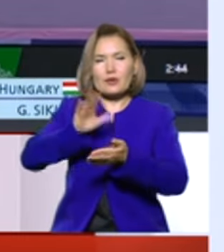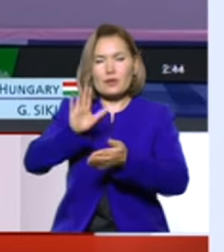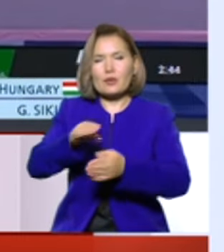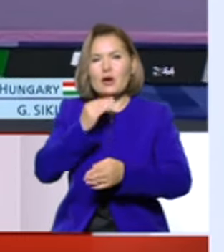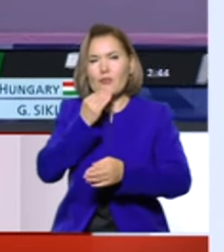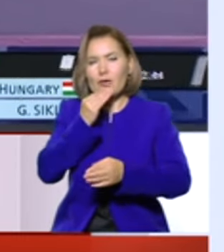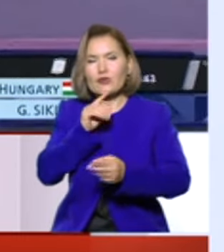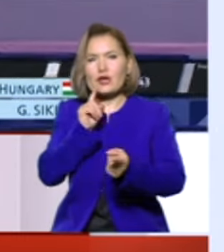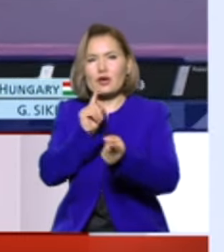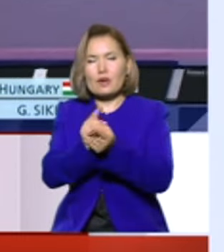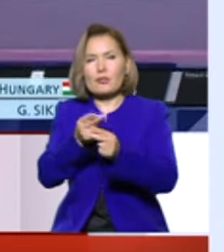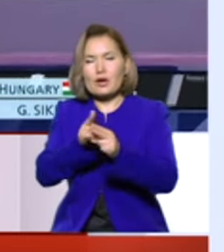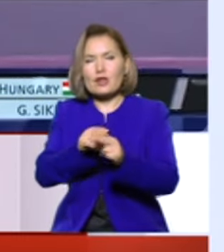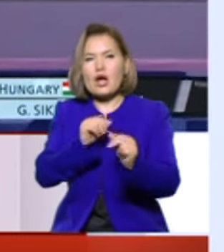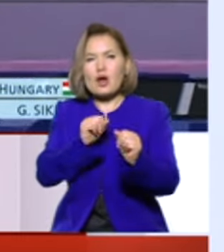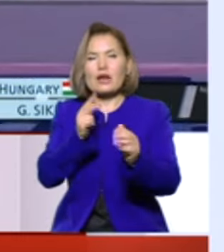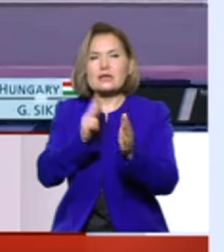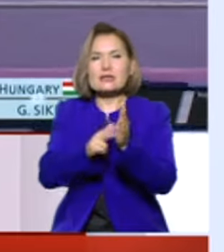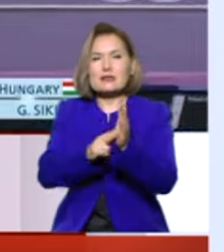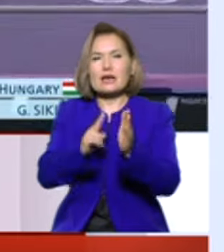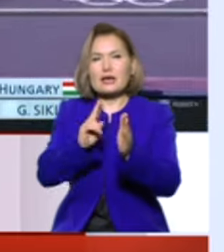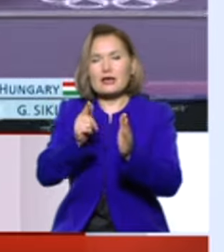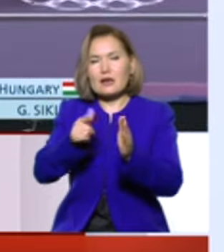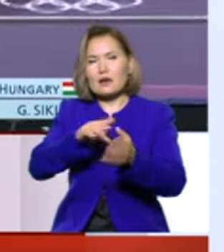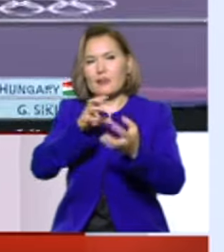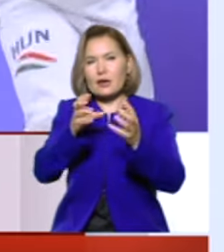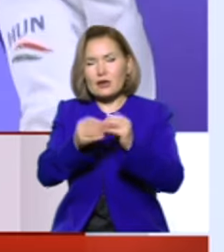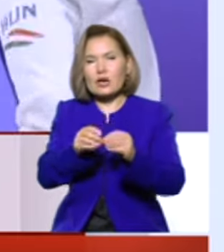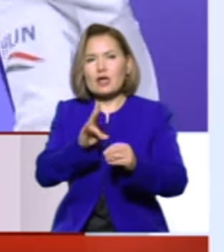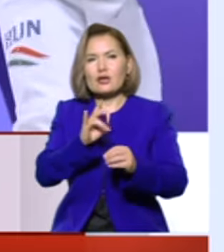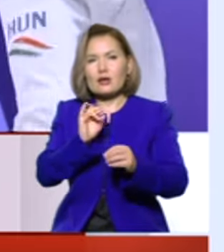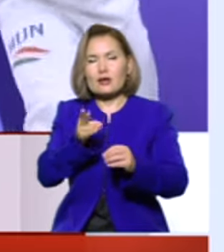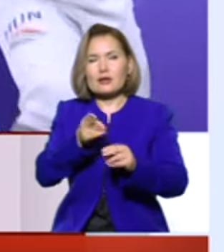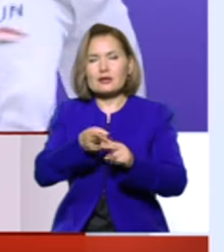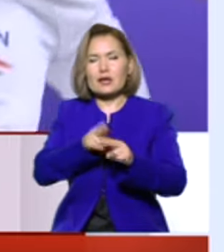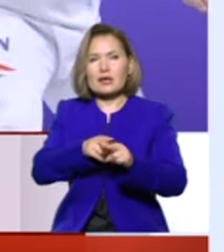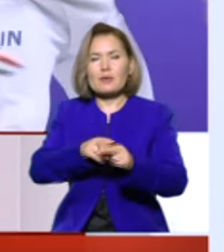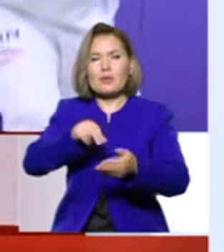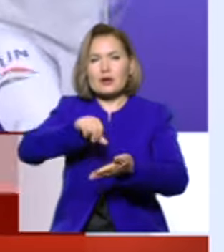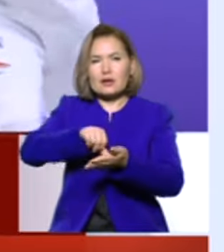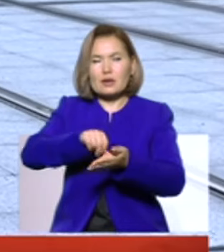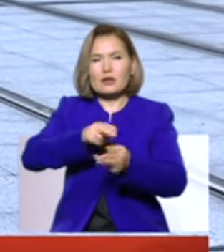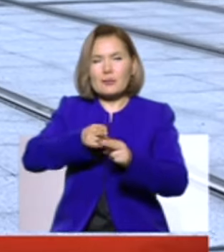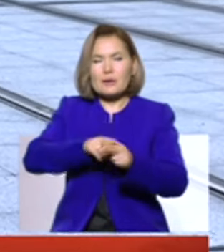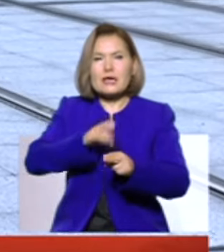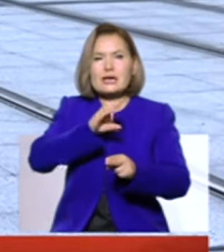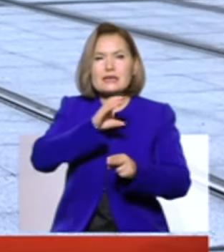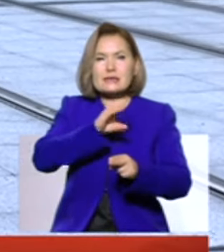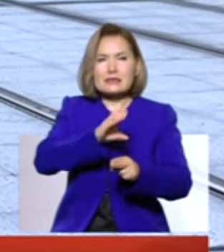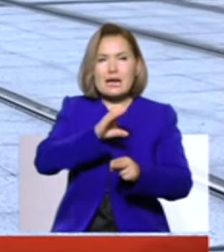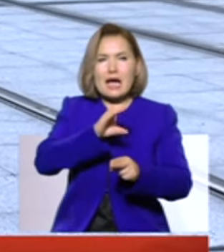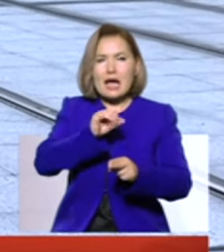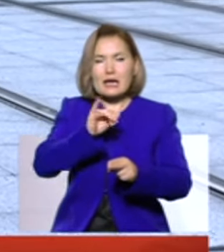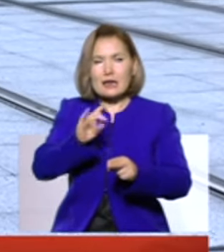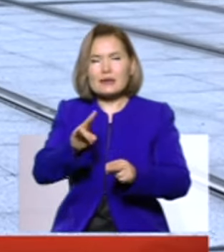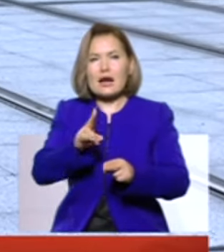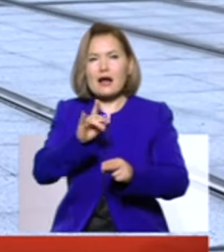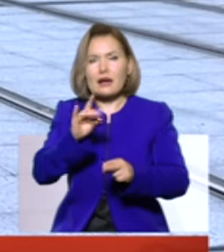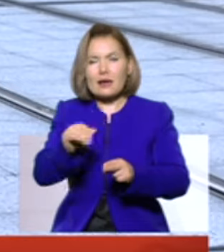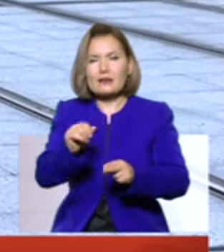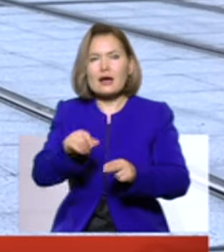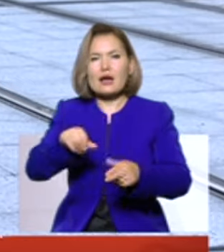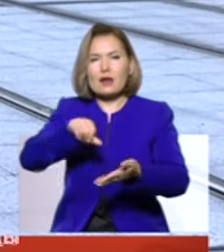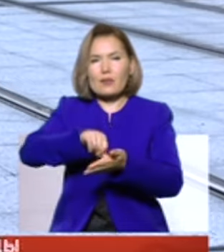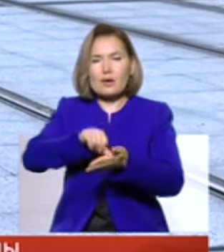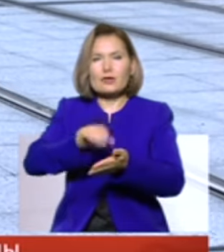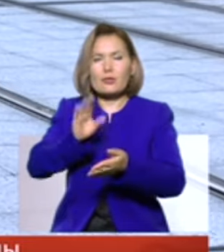үміт боксшыларымызда сәлден соң 80 келі салмақ дәрежесінде Нұрбек Оралбай шаршалаңға шығады. Одан кейін Сәкен Бибосынов және Карина